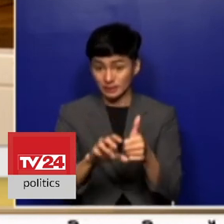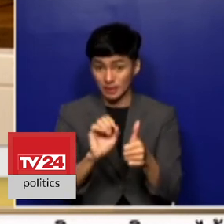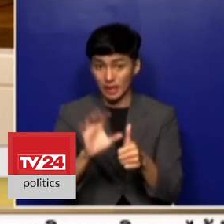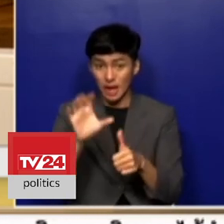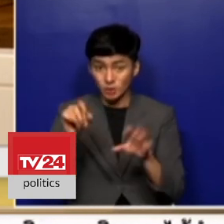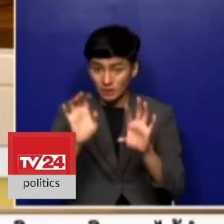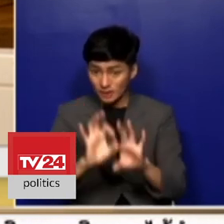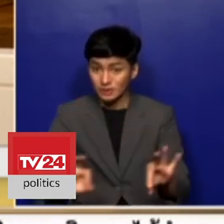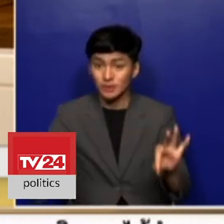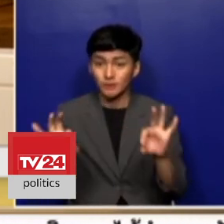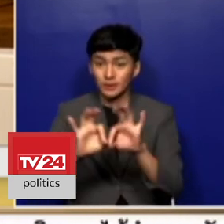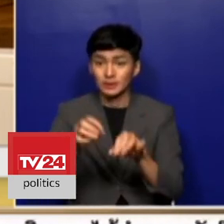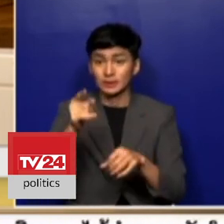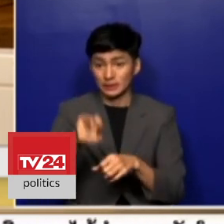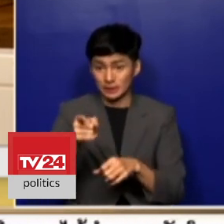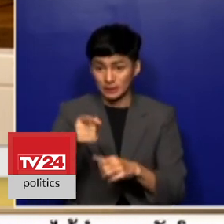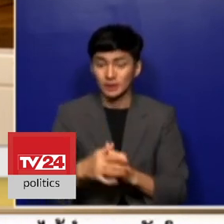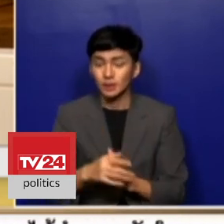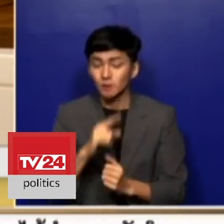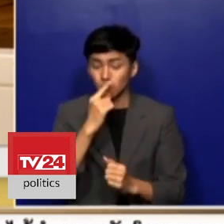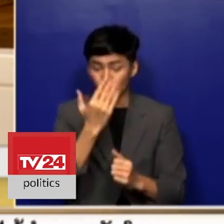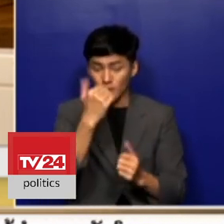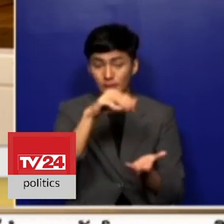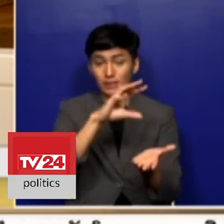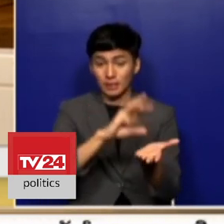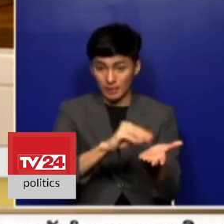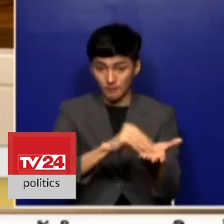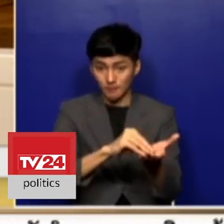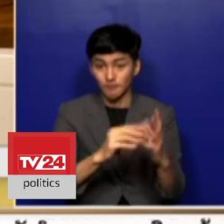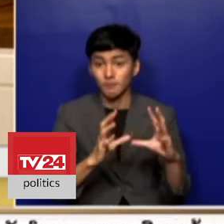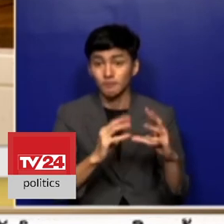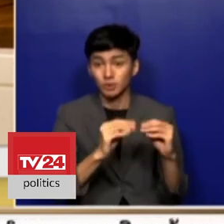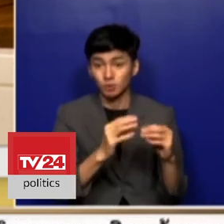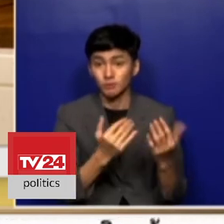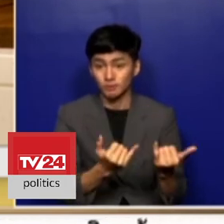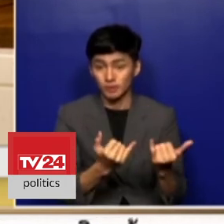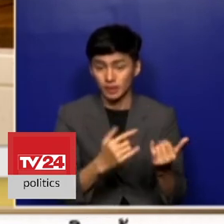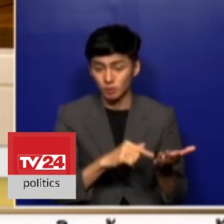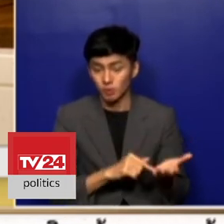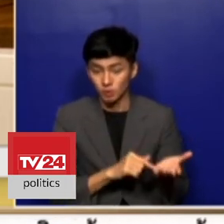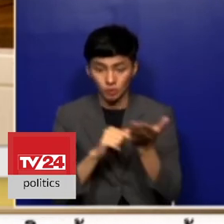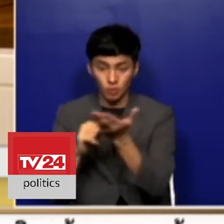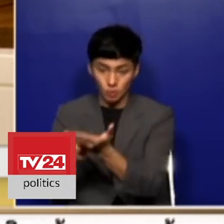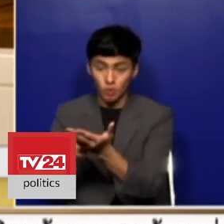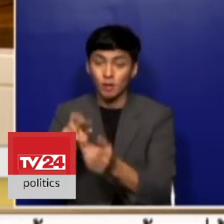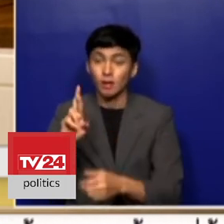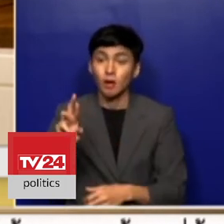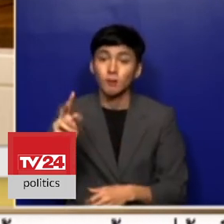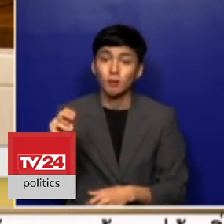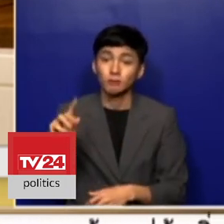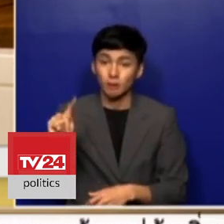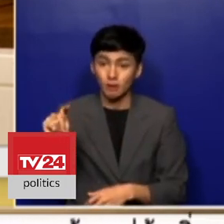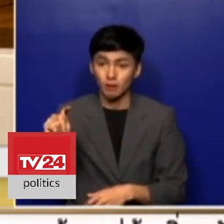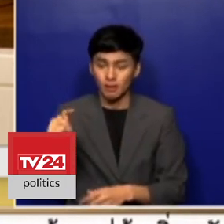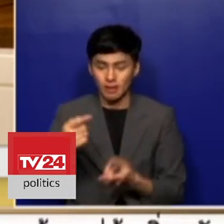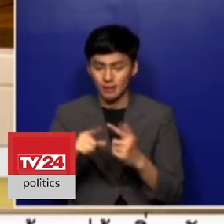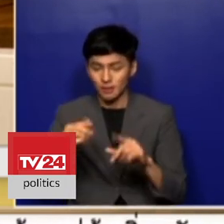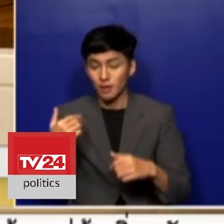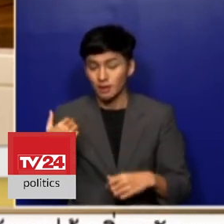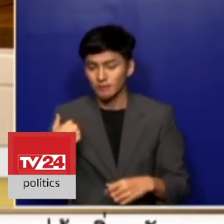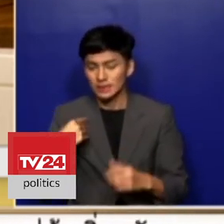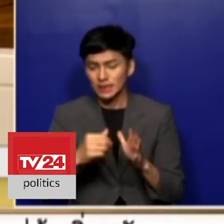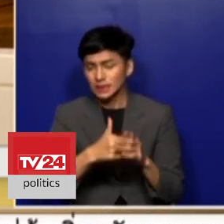สำคัญนะคะเท่านั้นเพื่อที่จะได้บันทึกไว้ในรายงานการประชุมที่จะส่งต่อไปอย่างรัฐบาลแต่ว่ายังมีหลายประเด็นที่ดิฉันได้